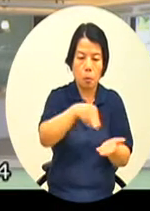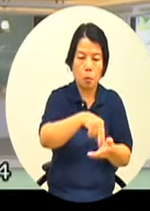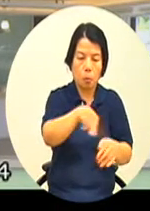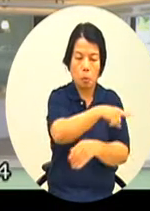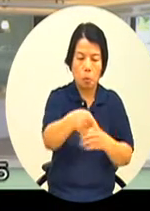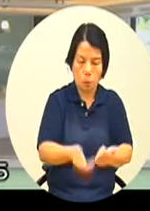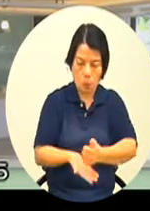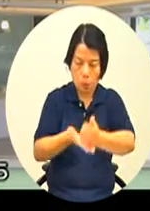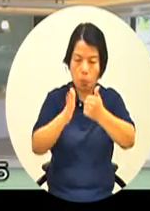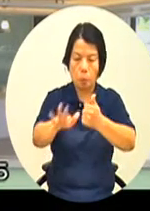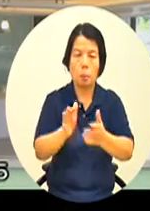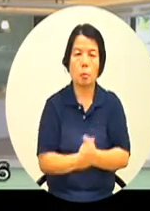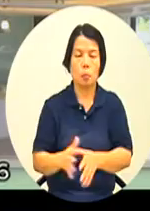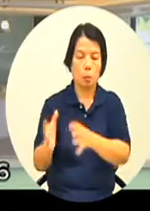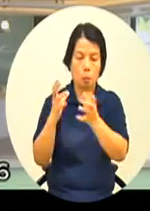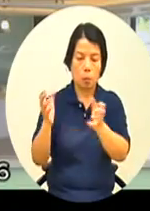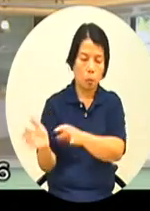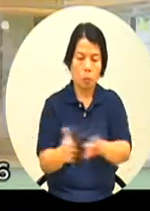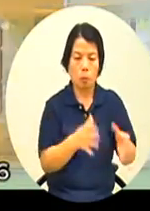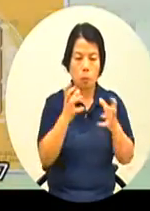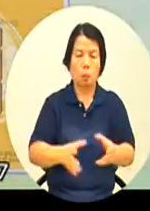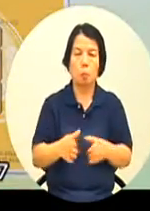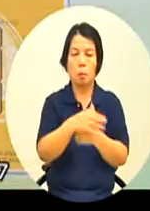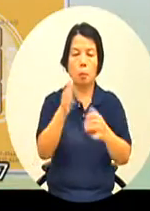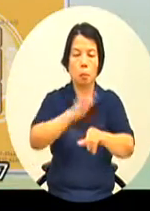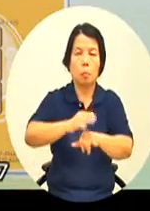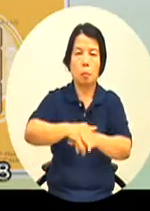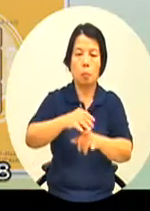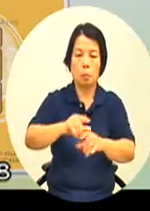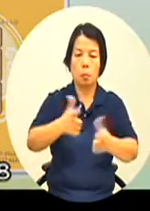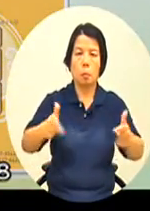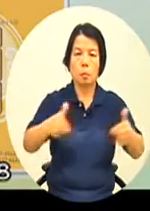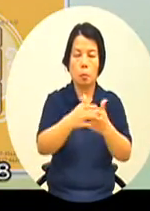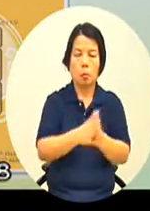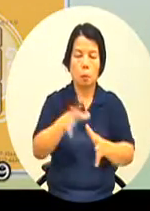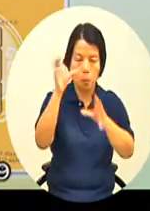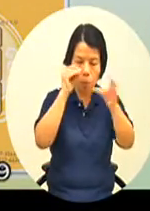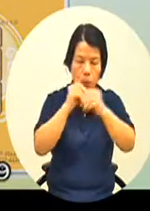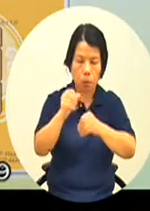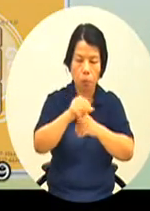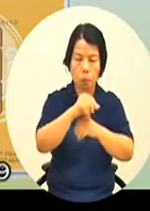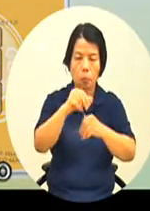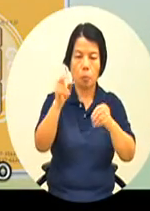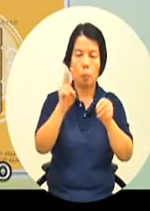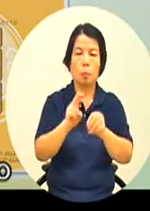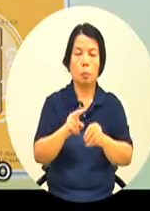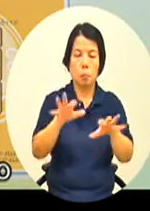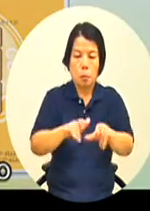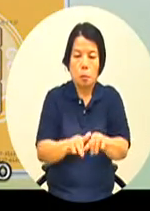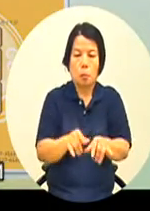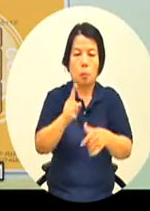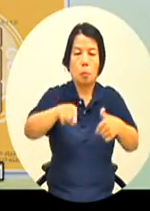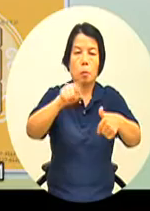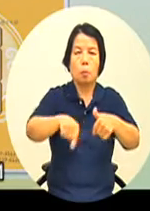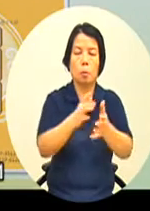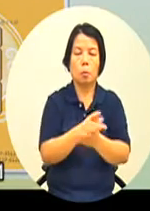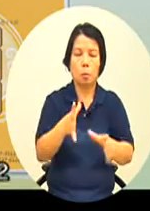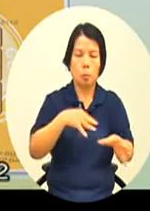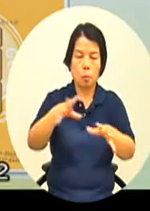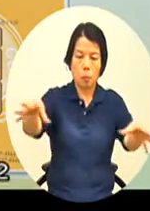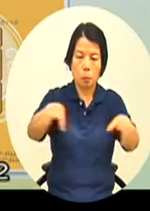荣。那我们也建立了殡葬设施的全面的一个资讯化、一个电脑化的一部分，我们整合了我们殡